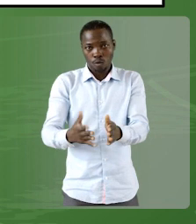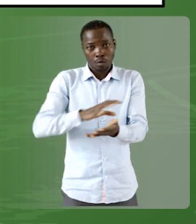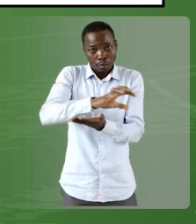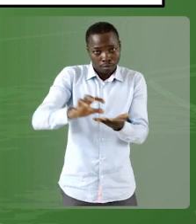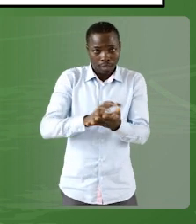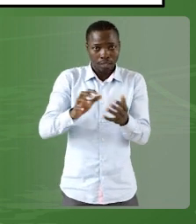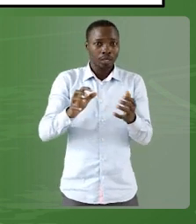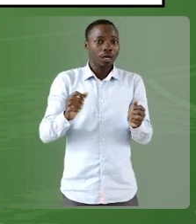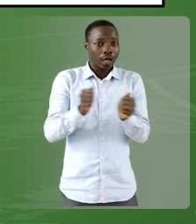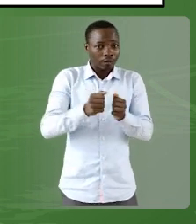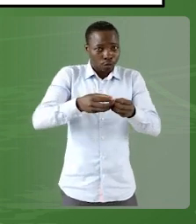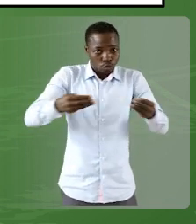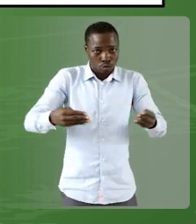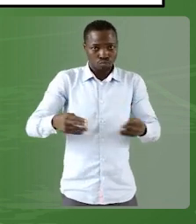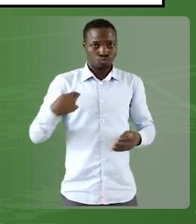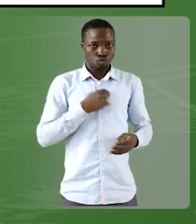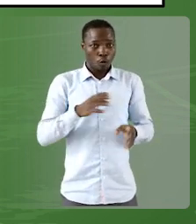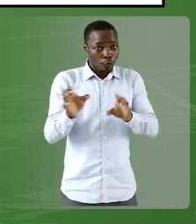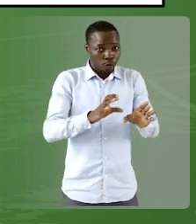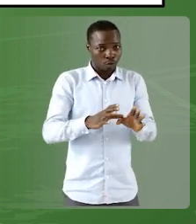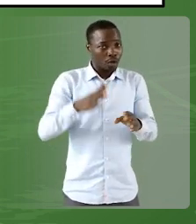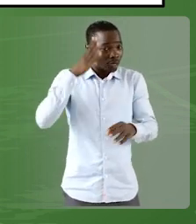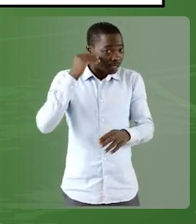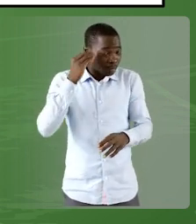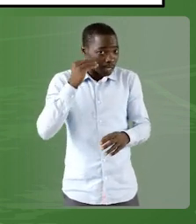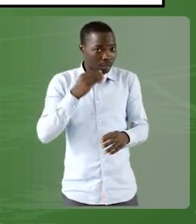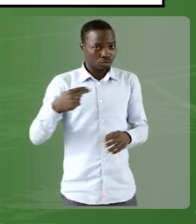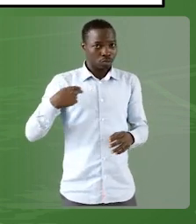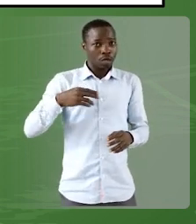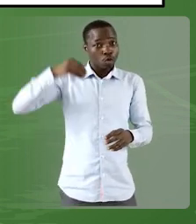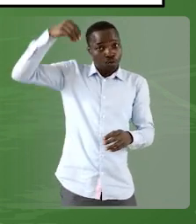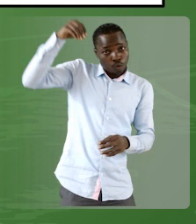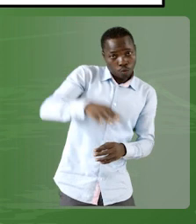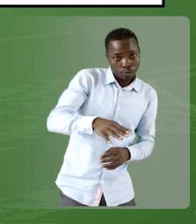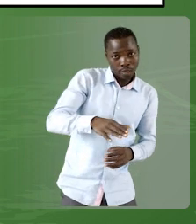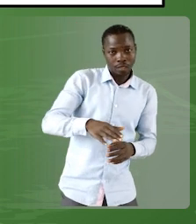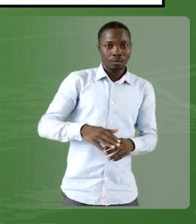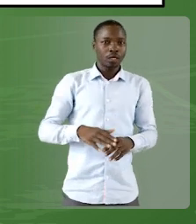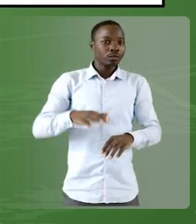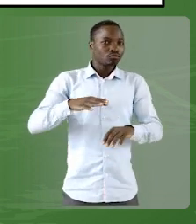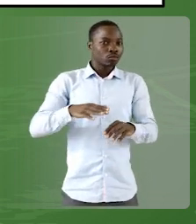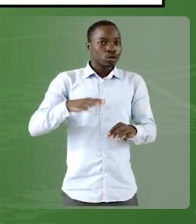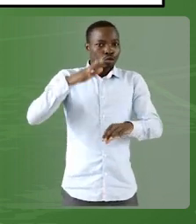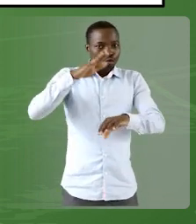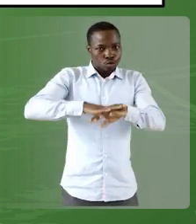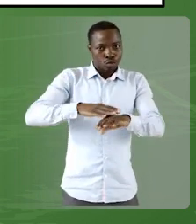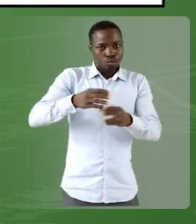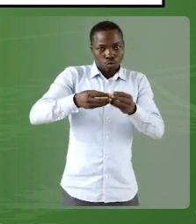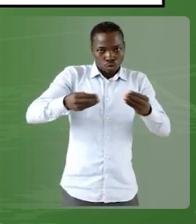litière-là, nous réalisons l'expérience en éclairant par-dessus l'échantillon qui est suspendu sur un pot